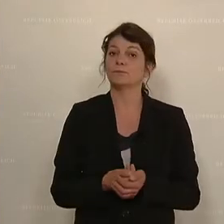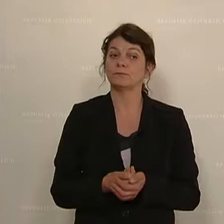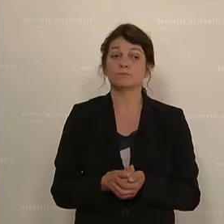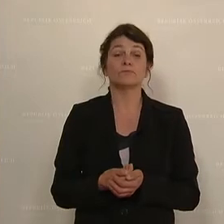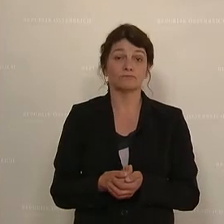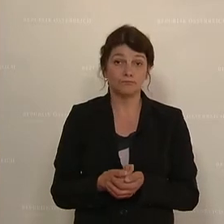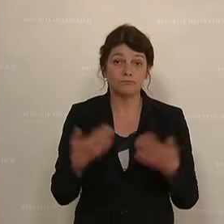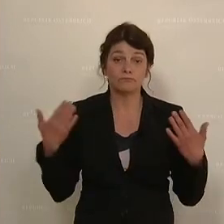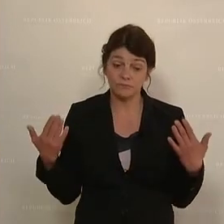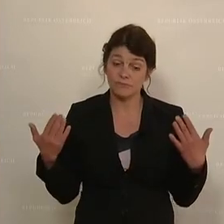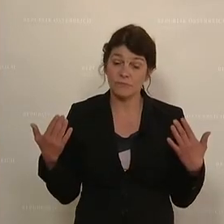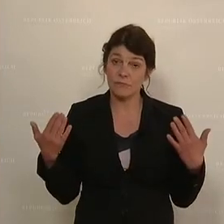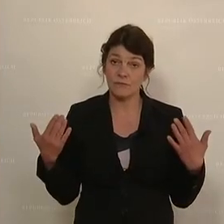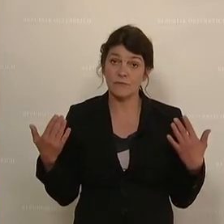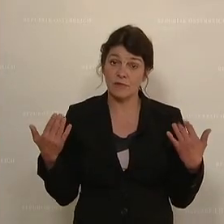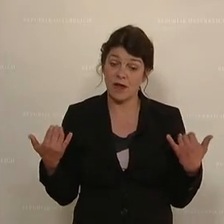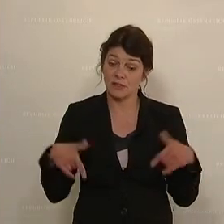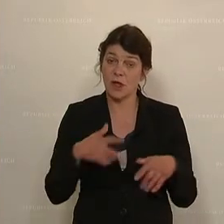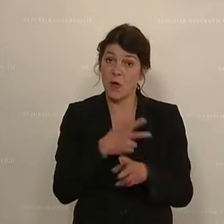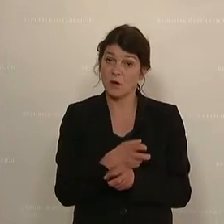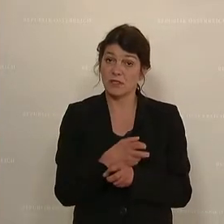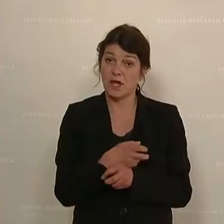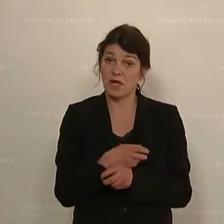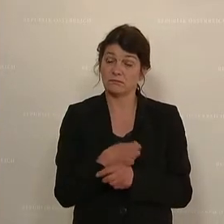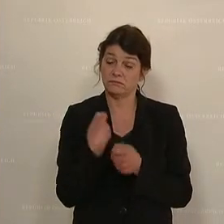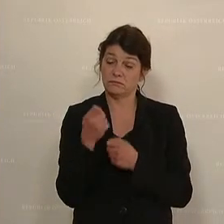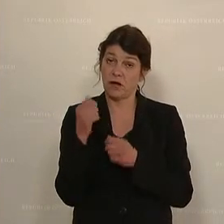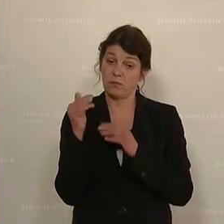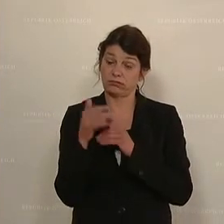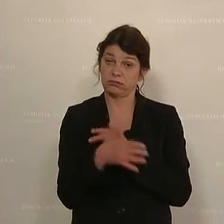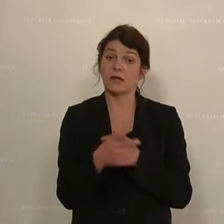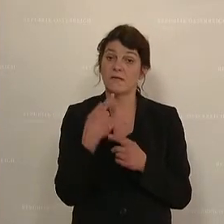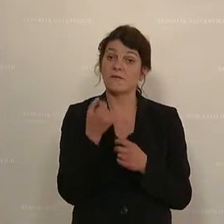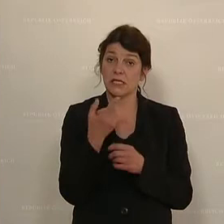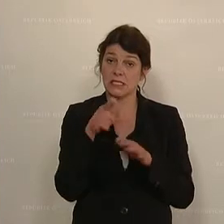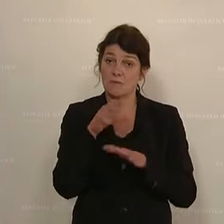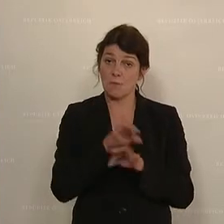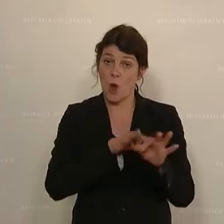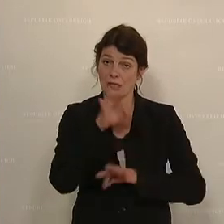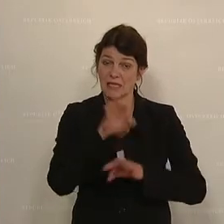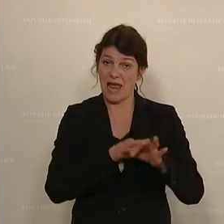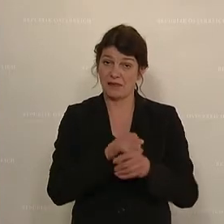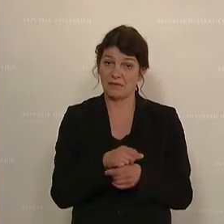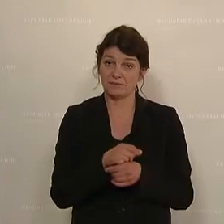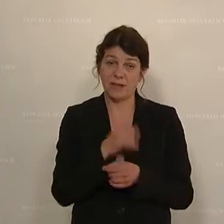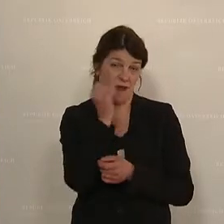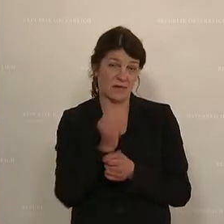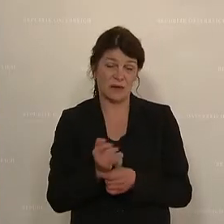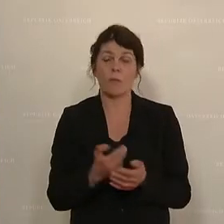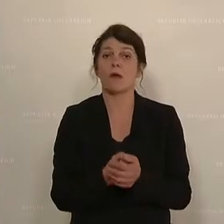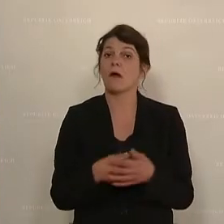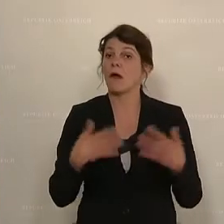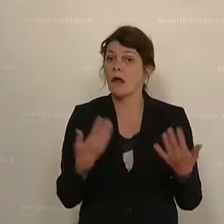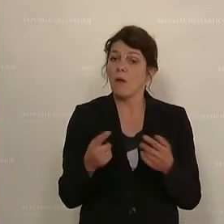Wir sind in Österreich mit einer Inflationsrate von fast 7% konfrontiert. Das ist der